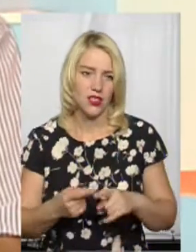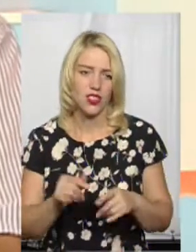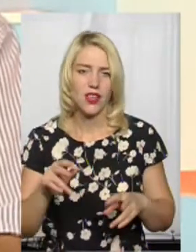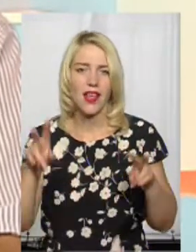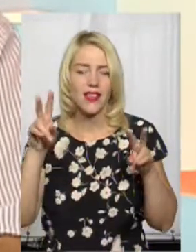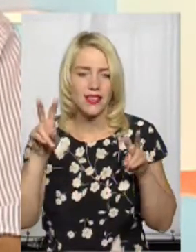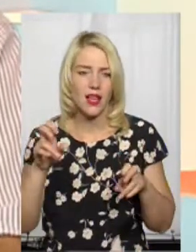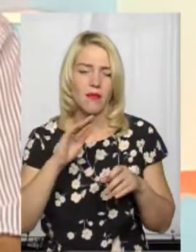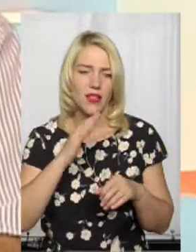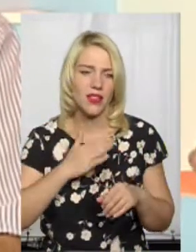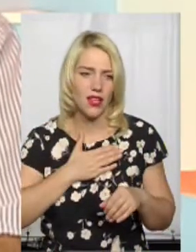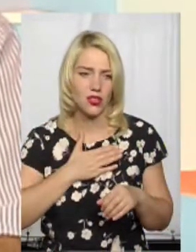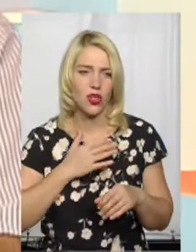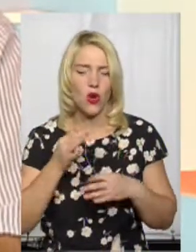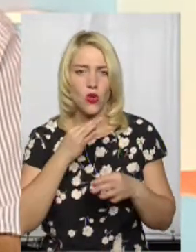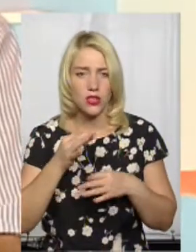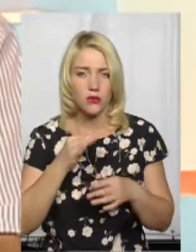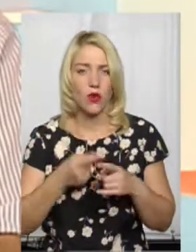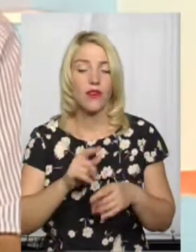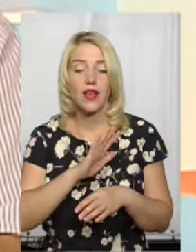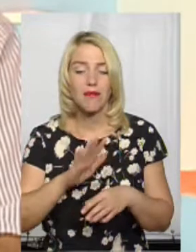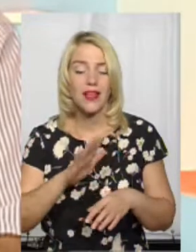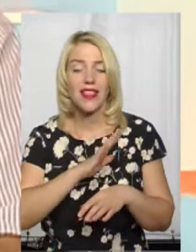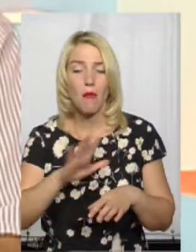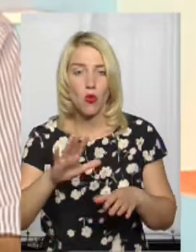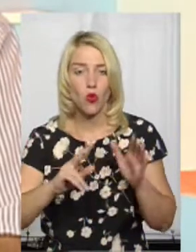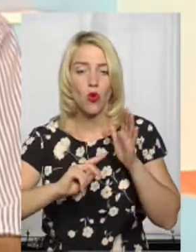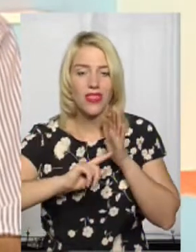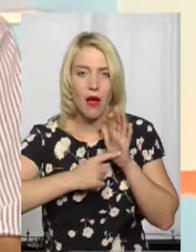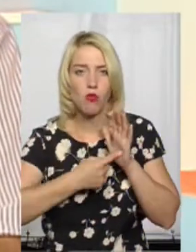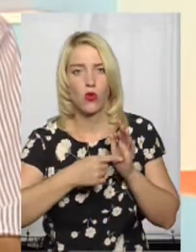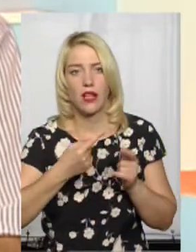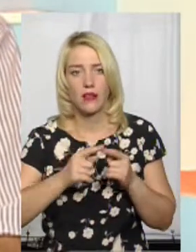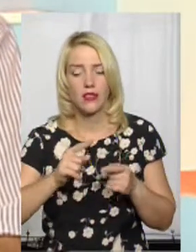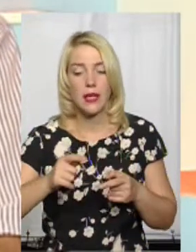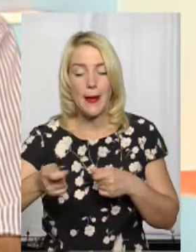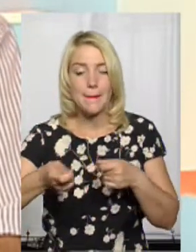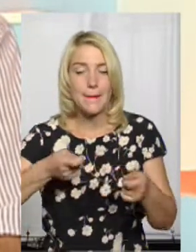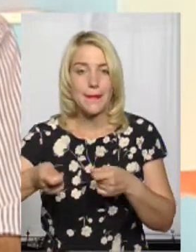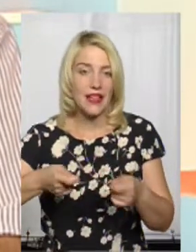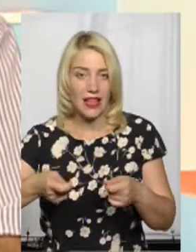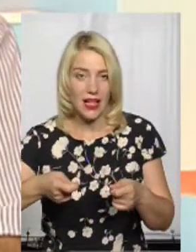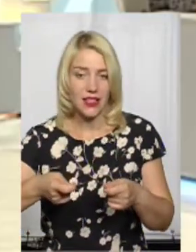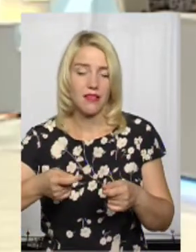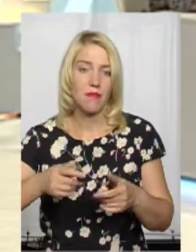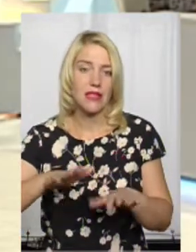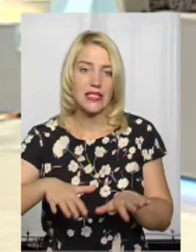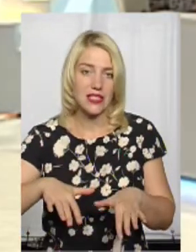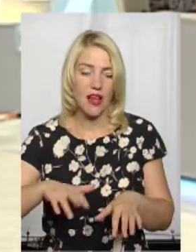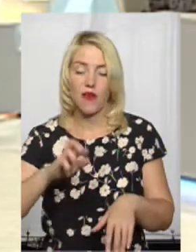нашого розмову. І якби не було наполегливості влади місцевої, то не було б